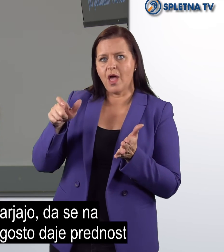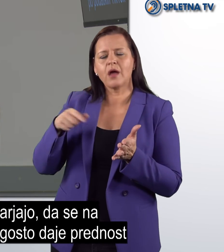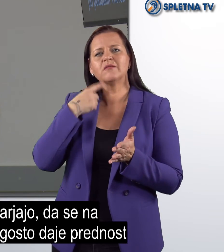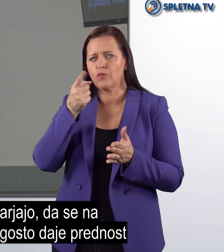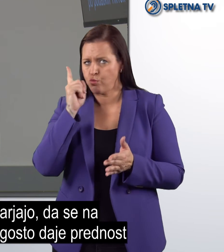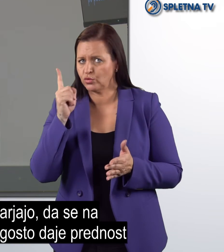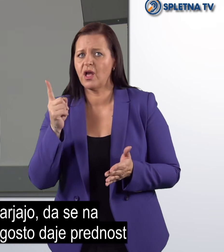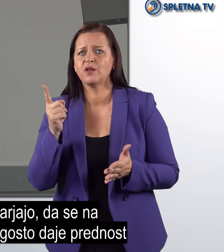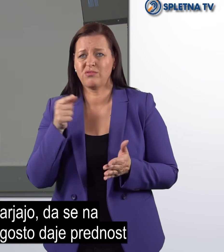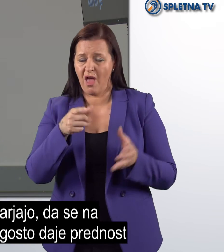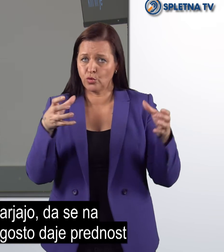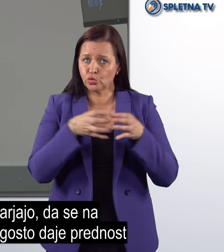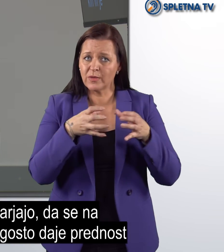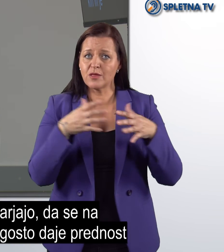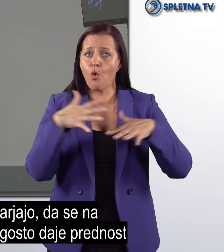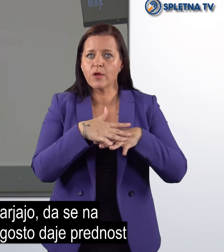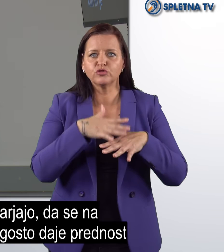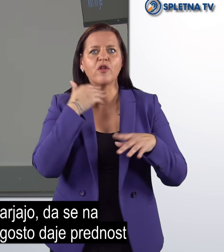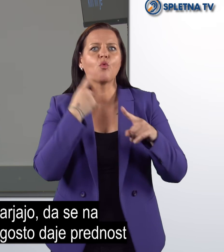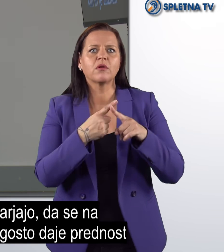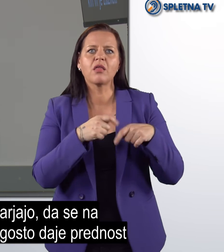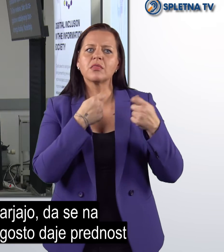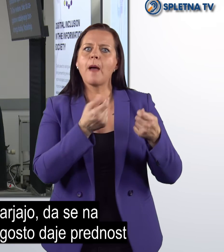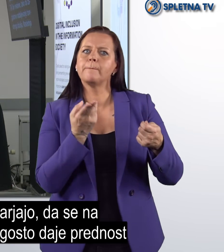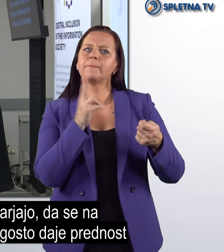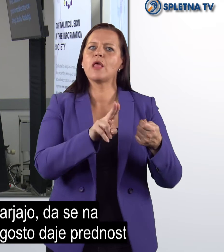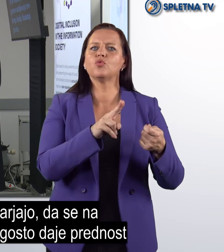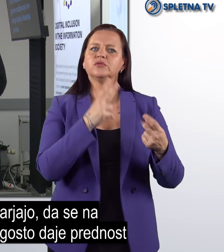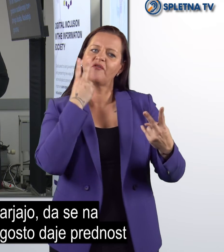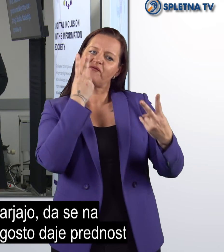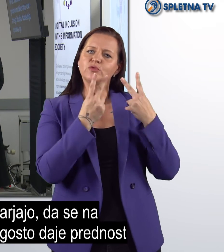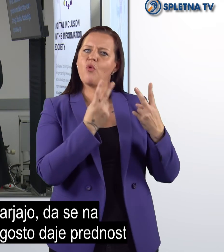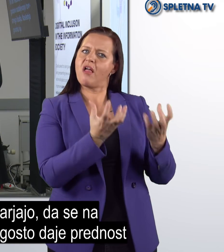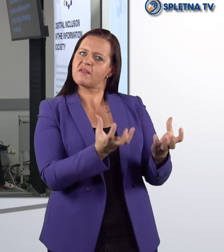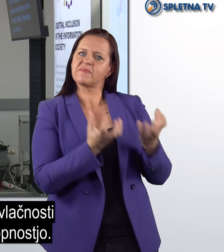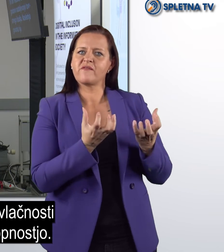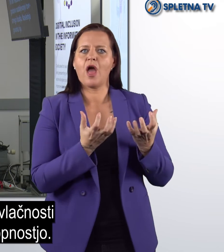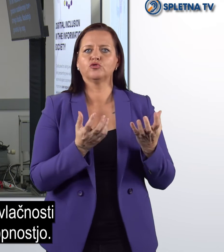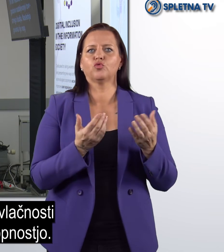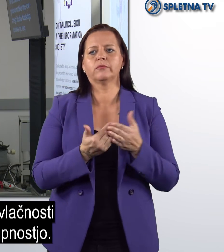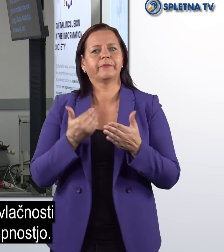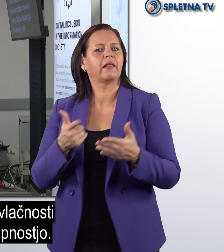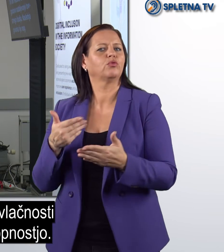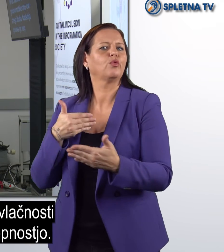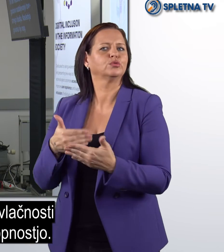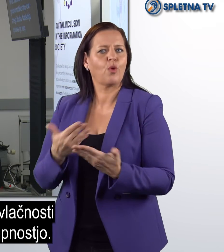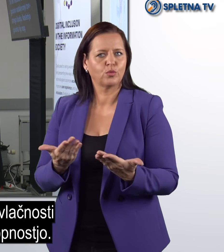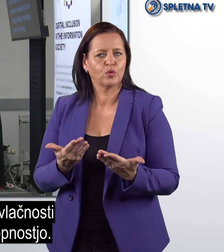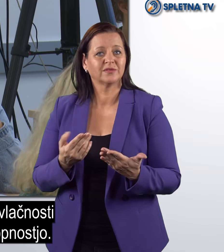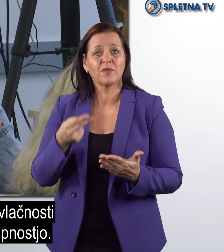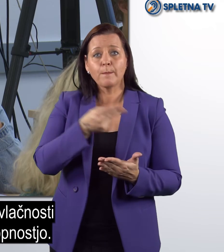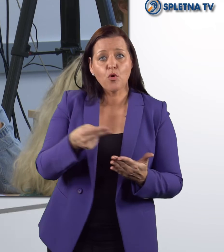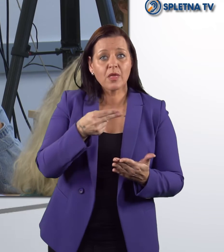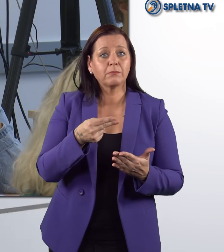Strokovnjaki opozarjajo, da se na družbenih omrežjih pogosto daje prednost vizualni privlačnosti pred